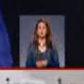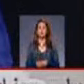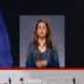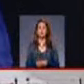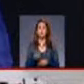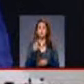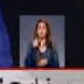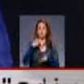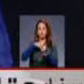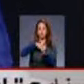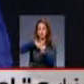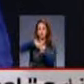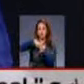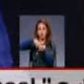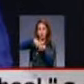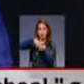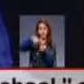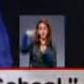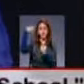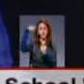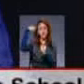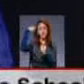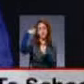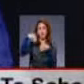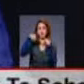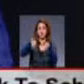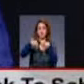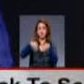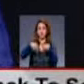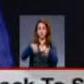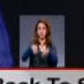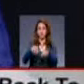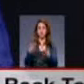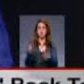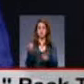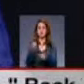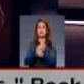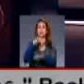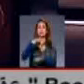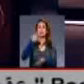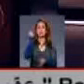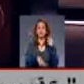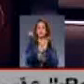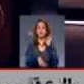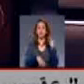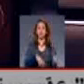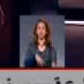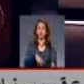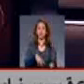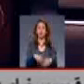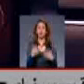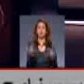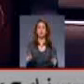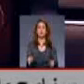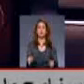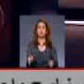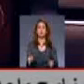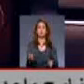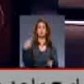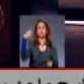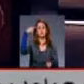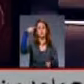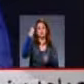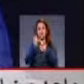ياخده، واللي عاوز يمشي عكسي يمشي، واللي ماشي يرمي زبالته يرمي. انا مندهش جدا، الشارع